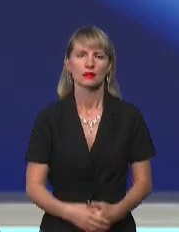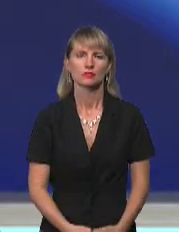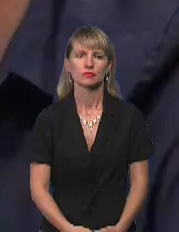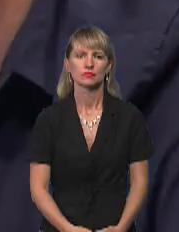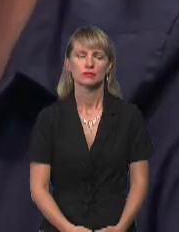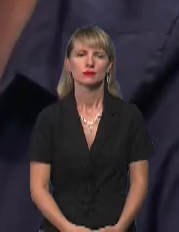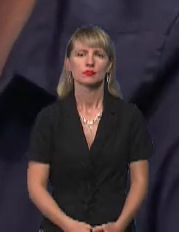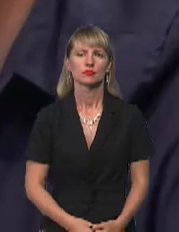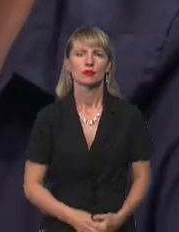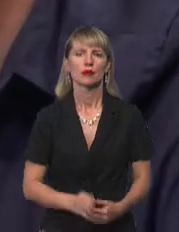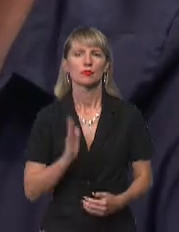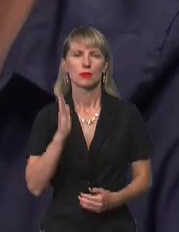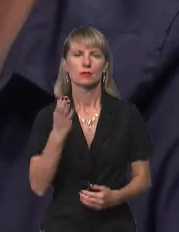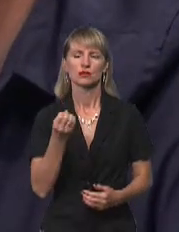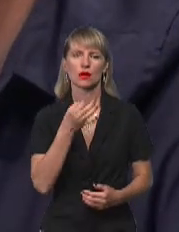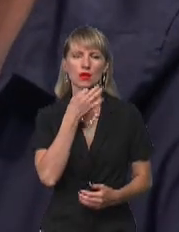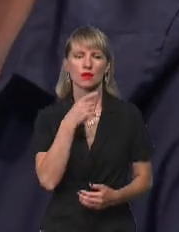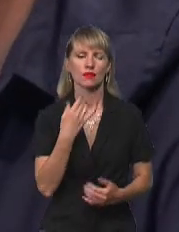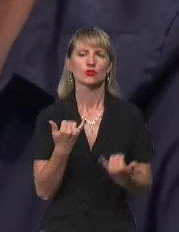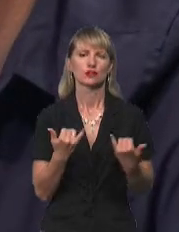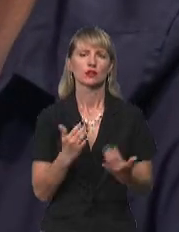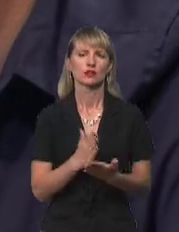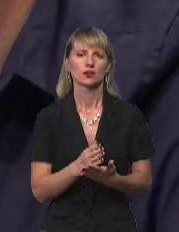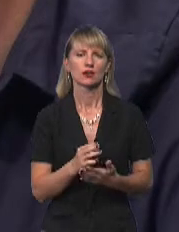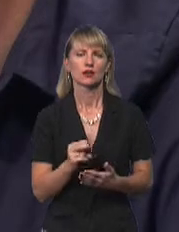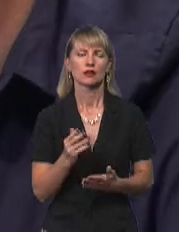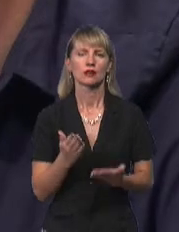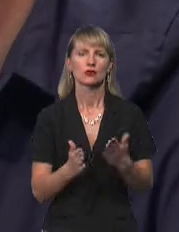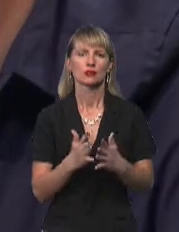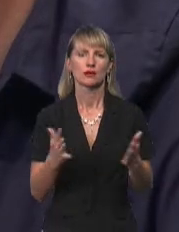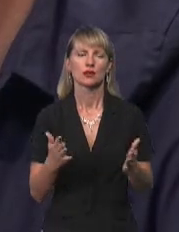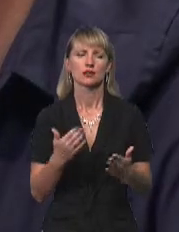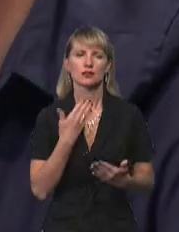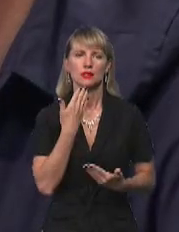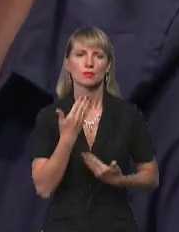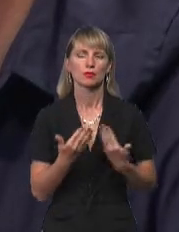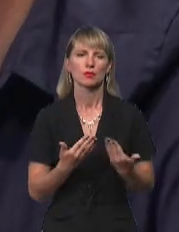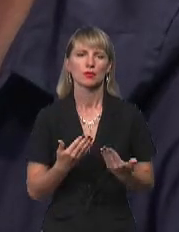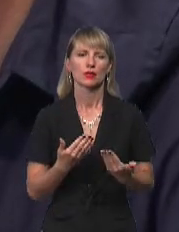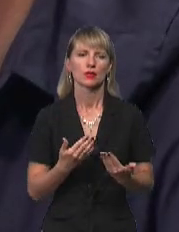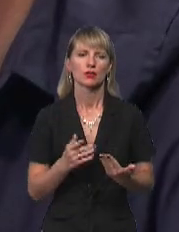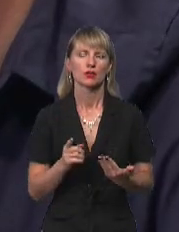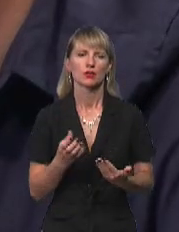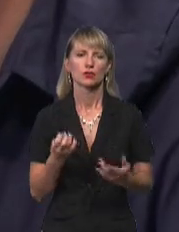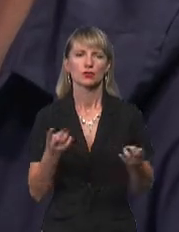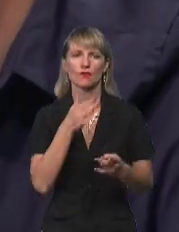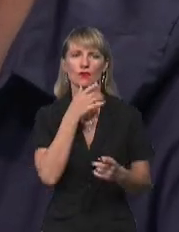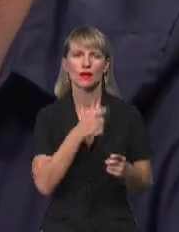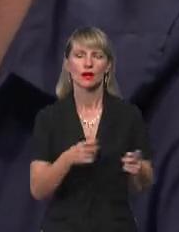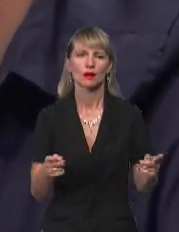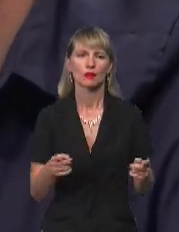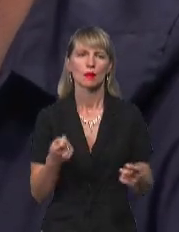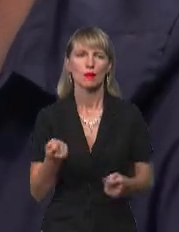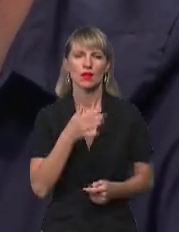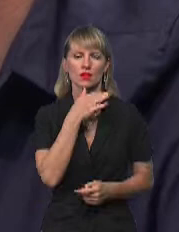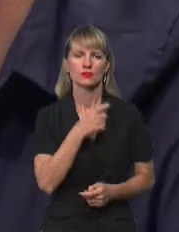Тобто в перспективі, не зараз? Ну, і зараз відіграє, але якщо більше якось там зробити оцінку, то це треба необхідно, щоб час пройшов. Треба трошки більше часу. Скільки